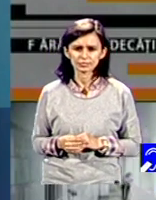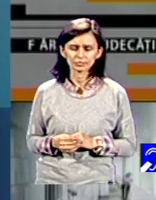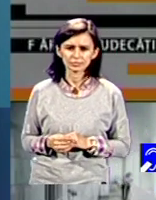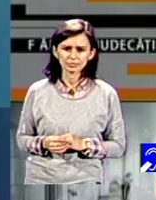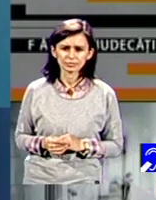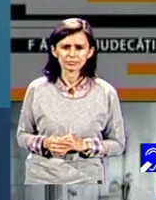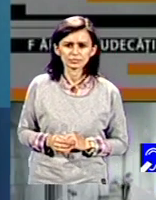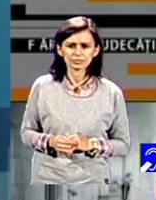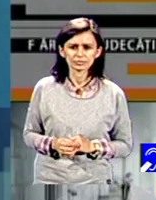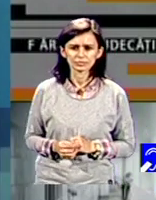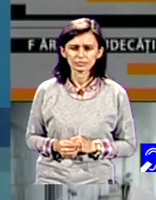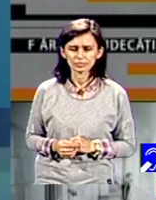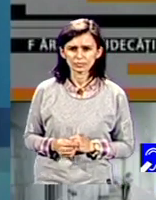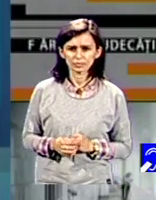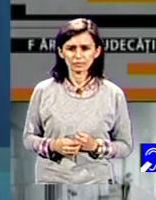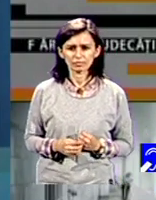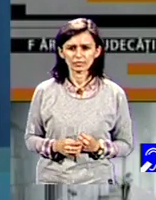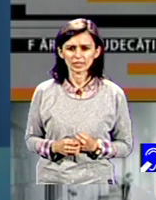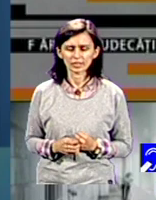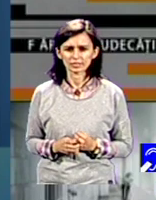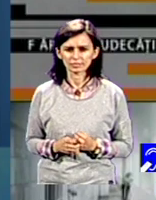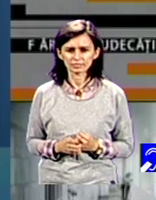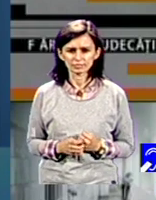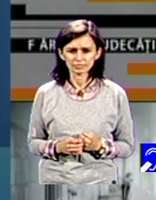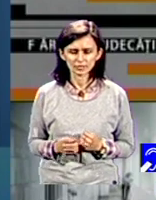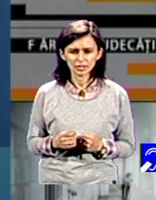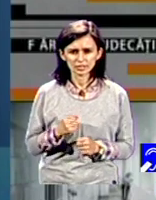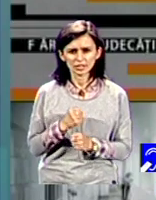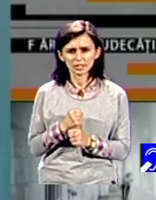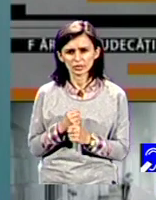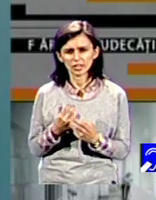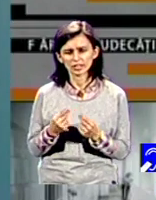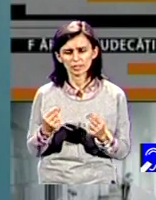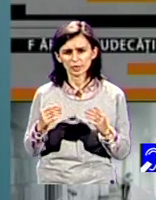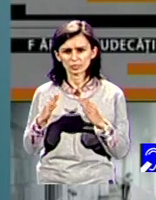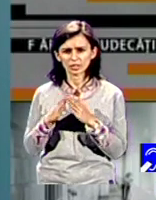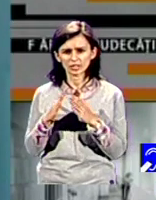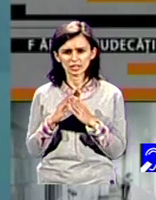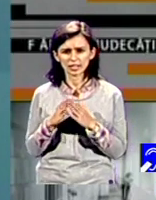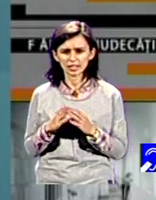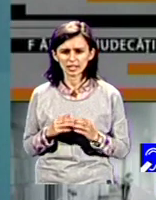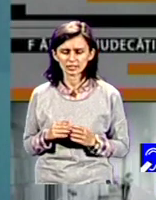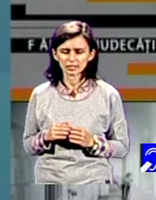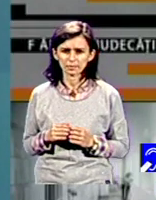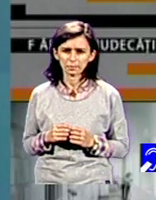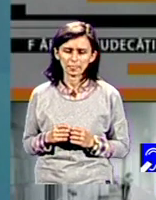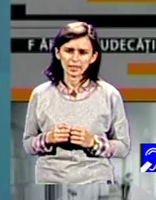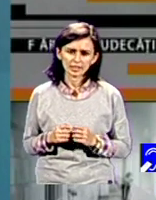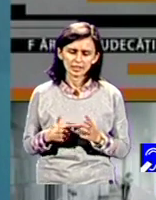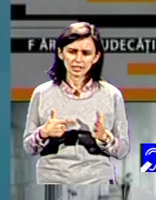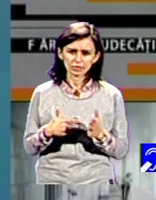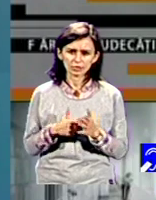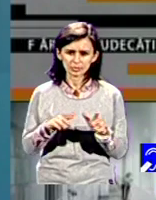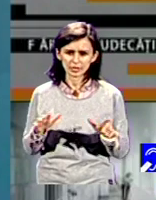cioburi mohmal spre lucruri de acasă și tot așa iar la început în 2017